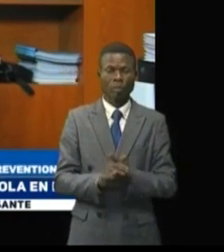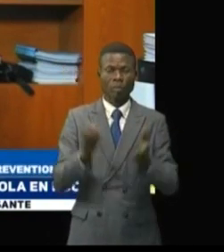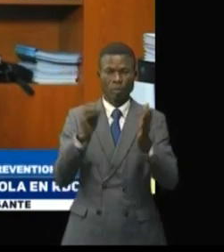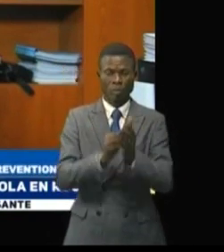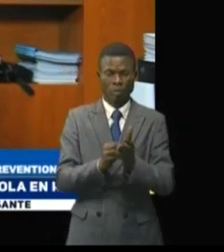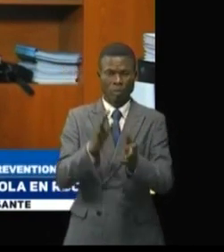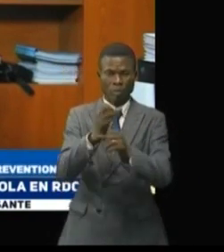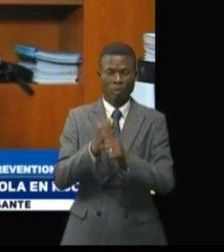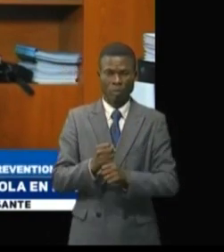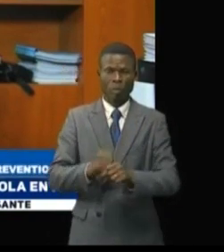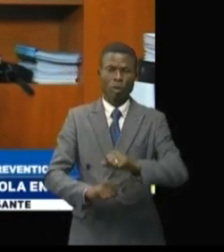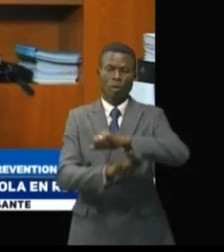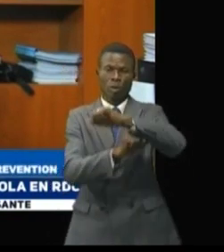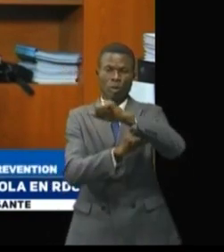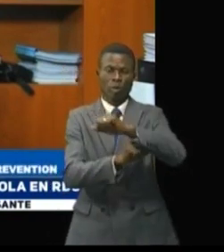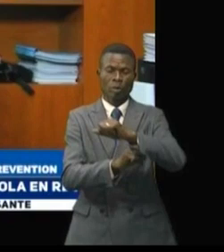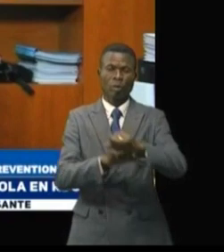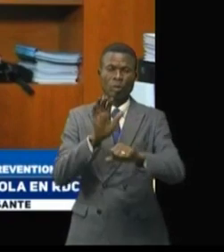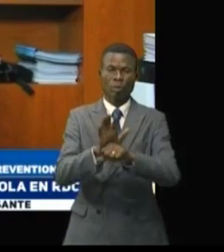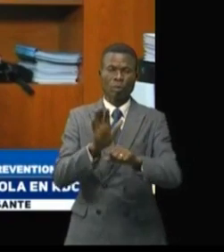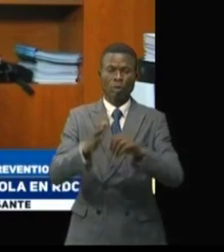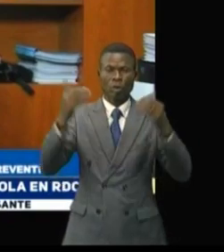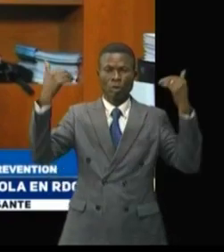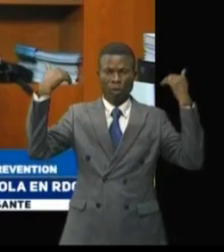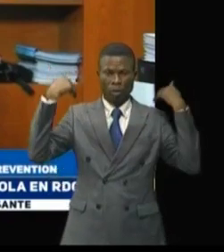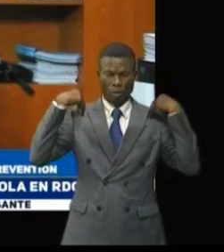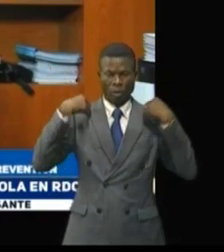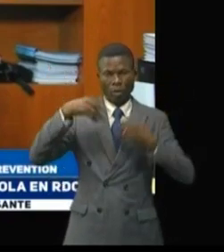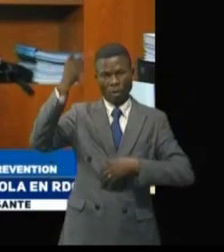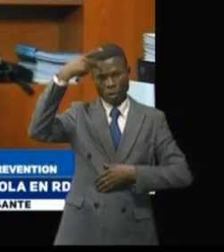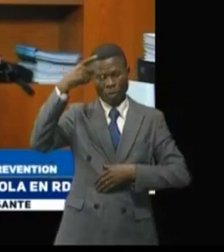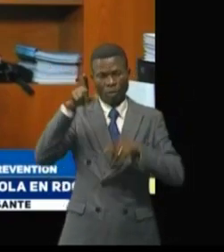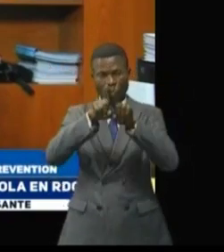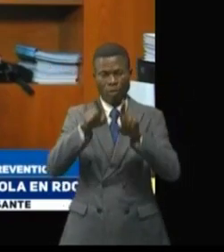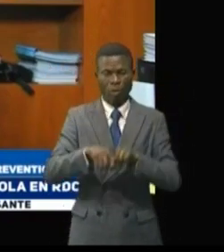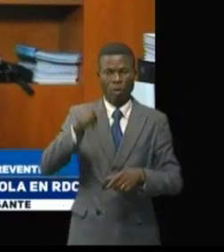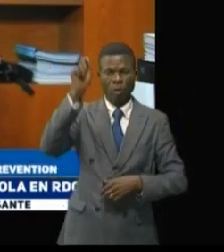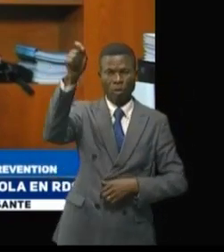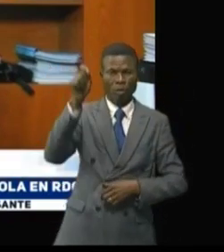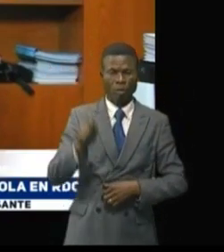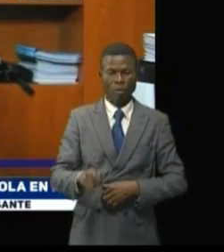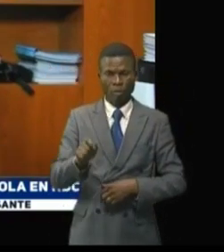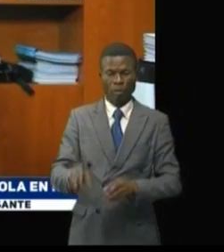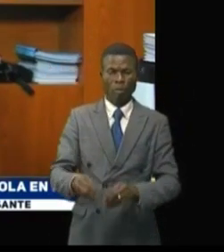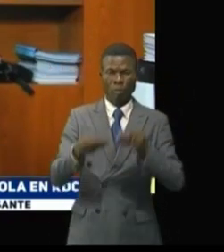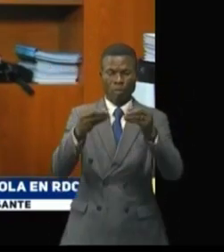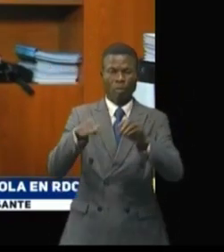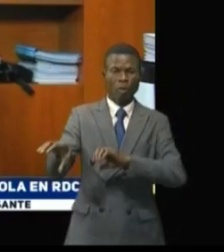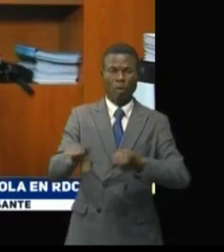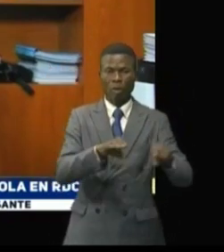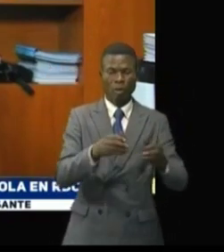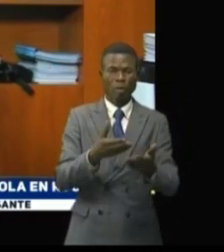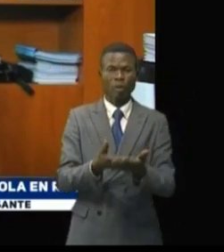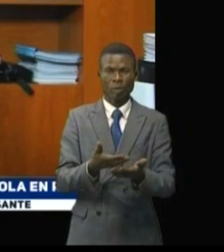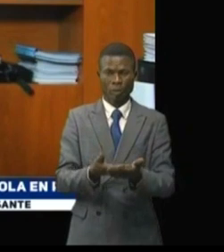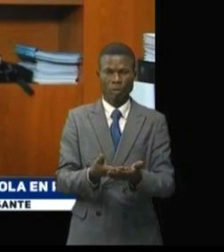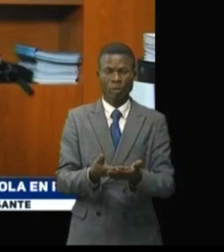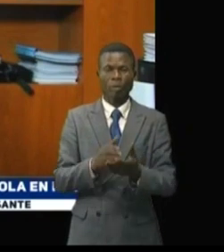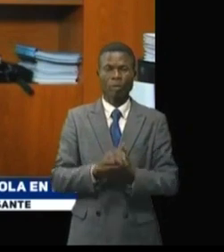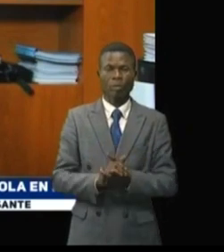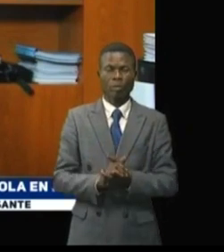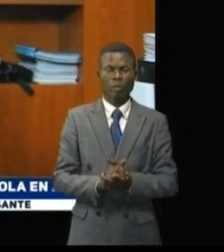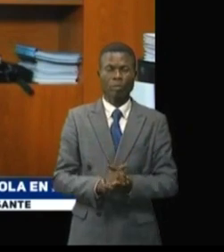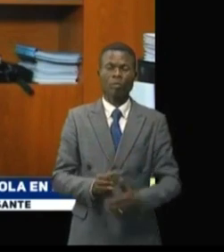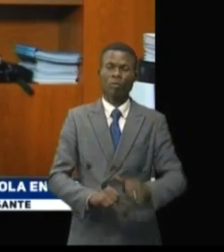d'un accompagnement et un appui des autorités politico-militaires dans la mise en œuvre des activités. Grâce